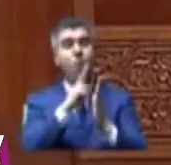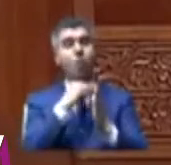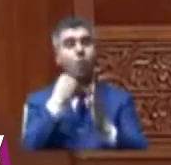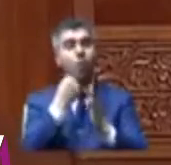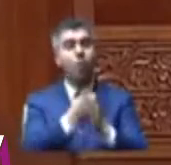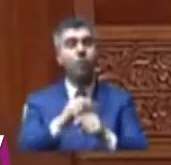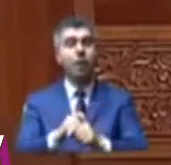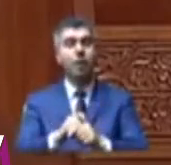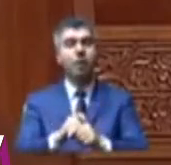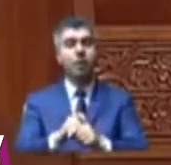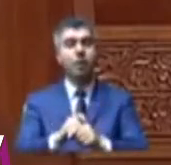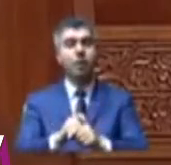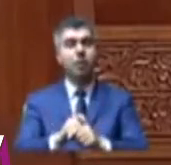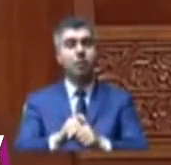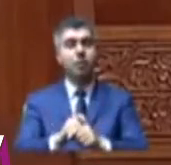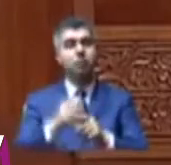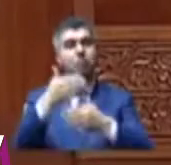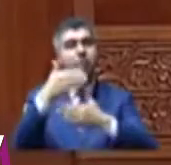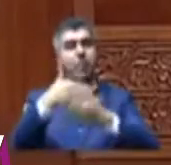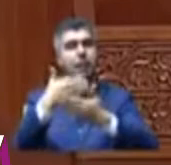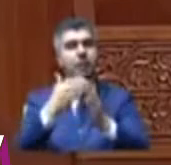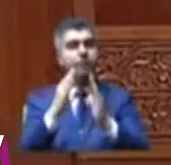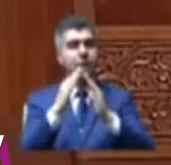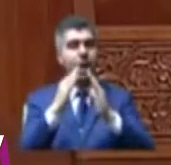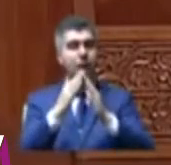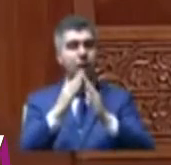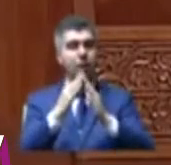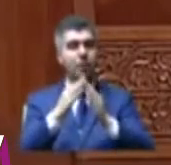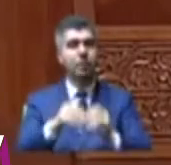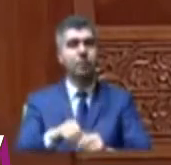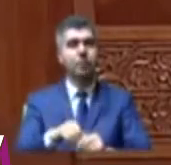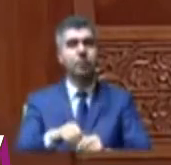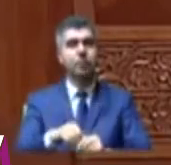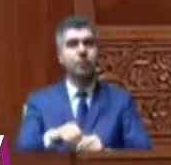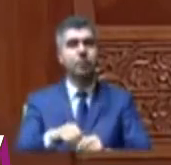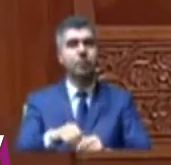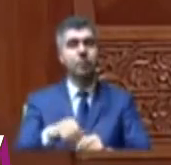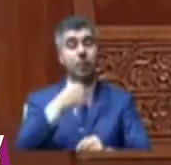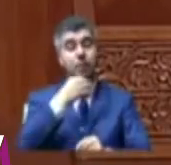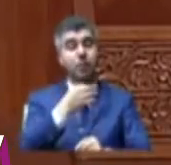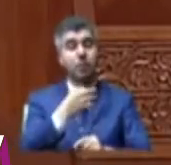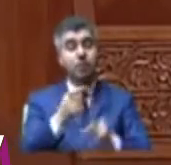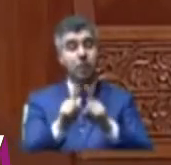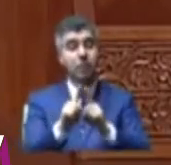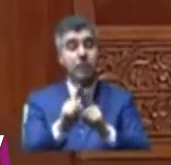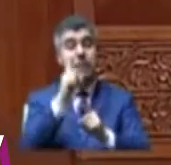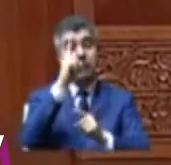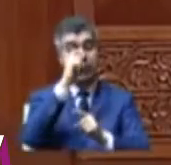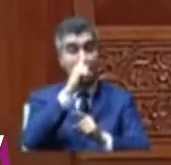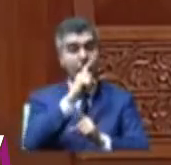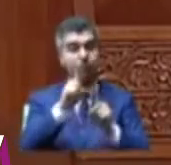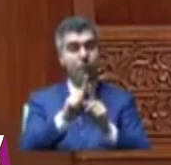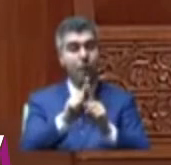ولمعالجه السكن الاجتماعي. ولكن للاسف الشديد هناك إخلال خطير لهذه المؤسسة